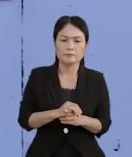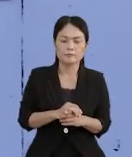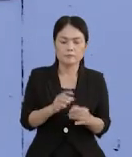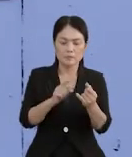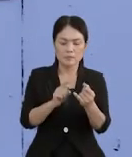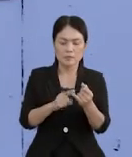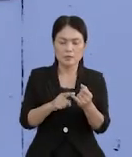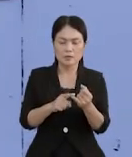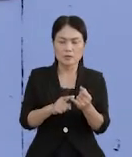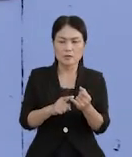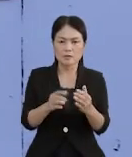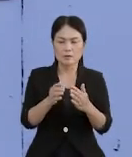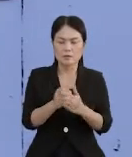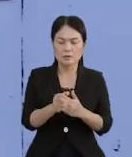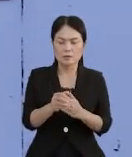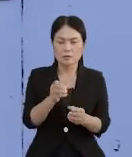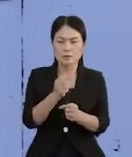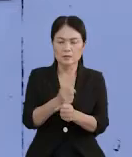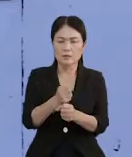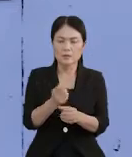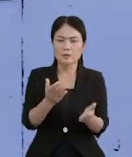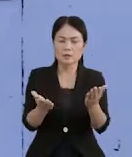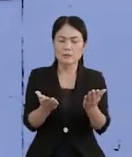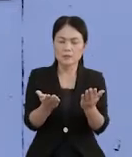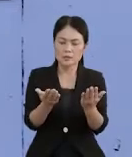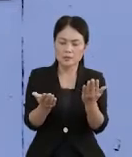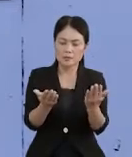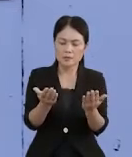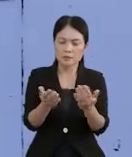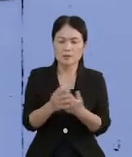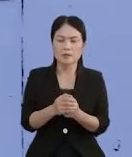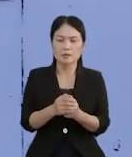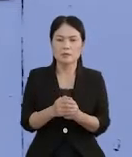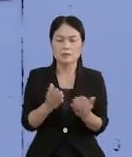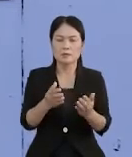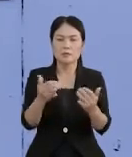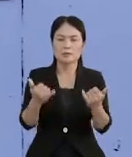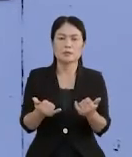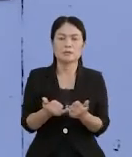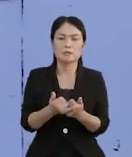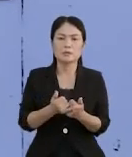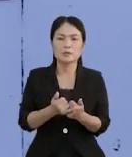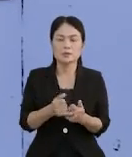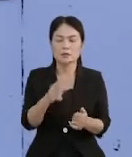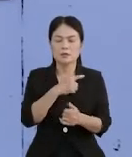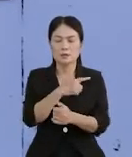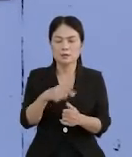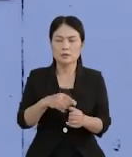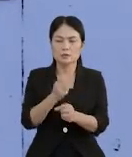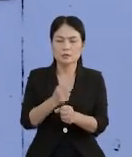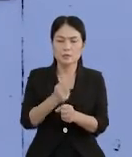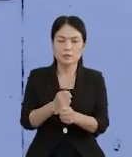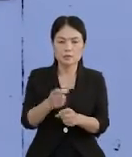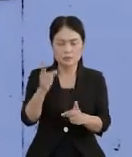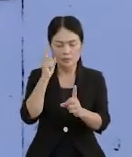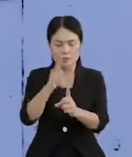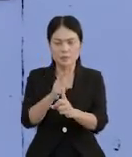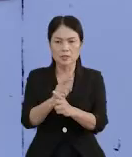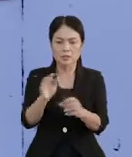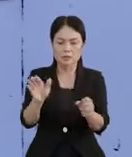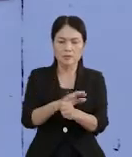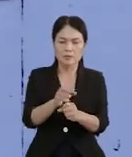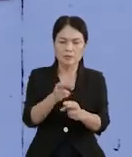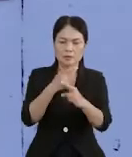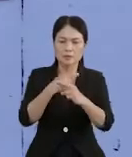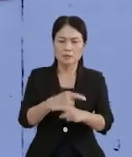trong cõi kế niệm rụng ban nom côn phơi mảnh đá cứ tiêm tuột ca tiêm tuột ní cứ dương phơi lớn đào bấy bồng